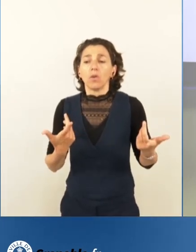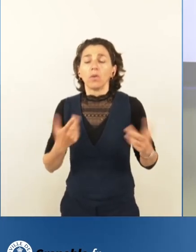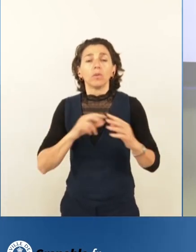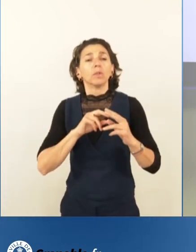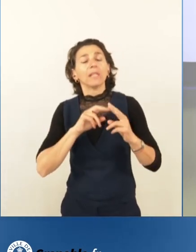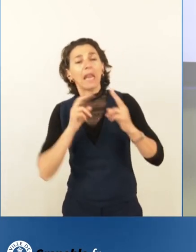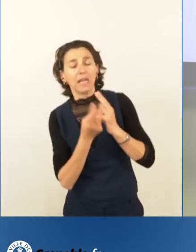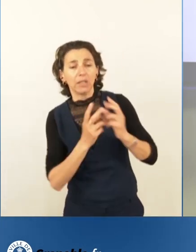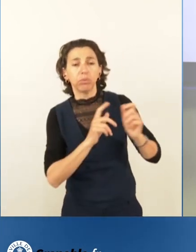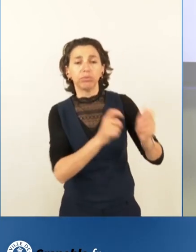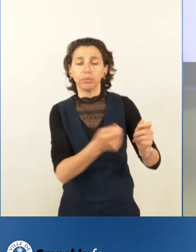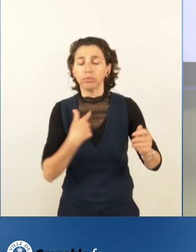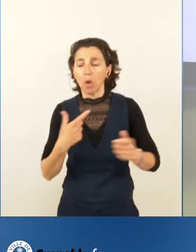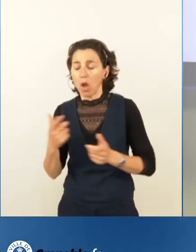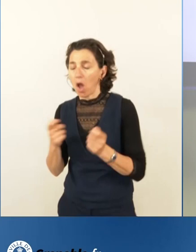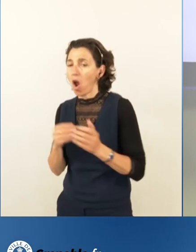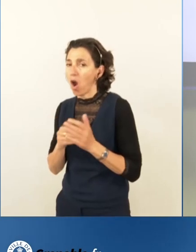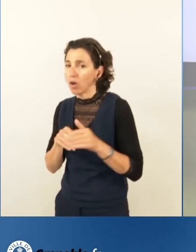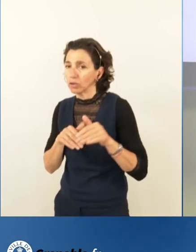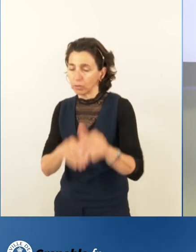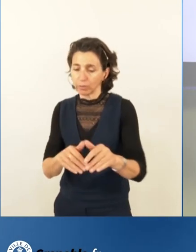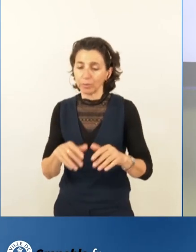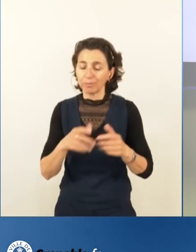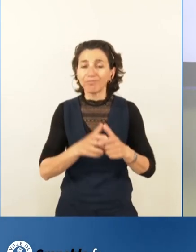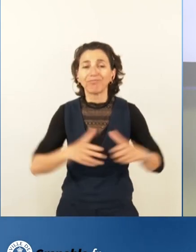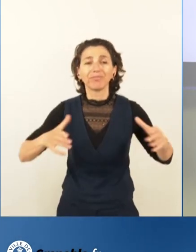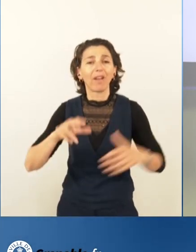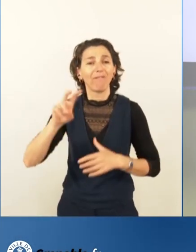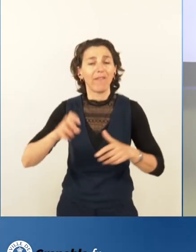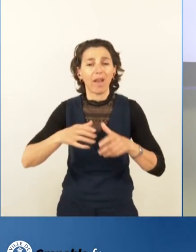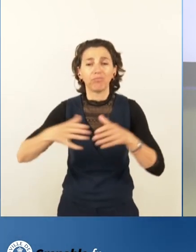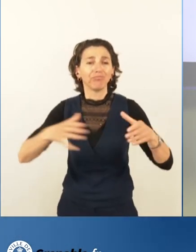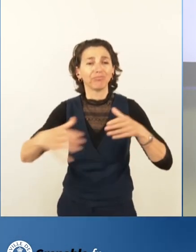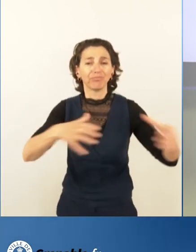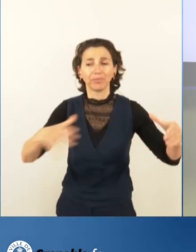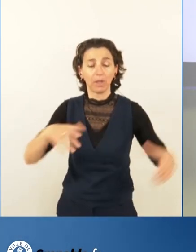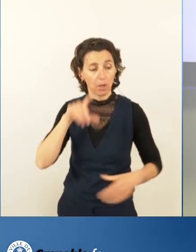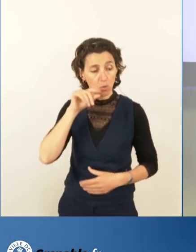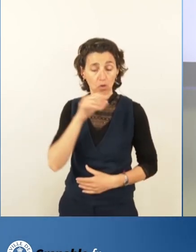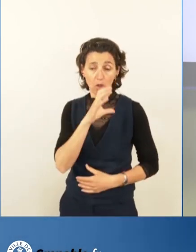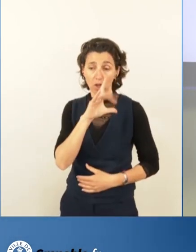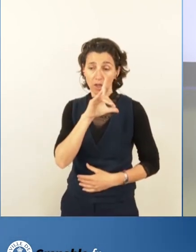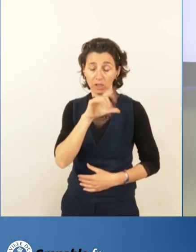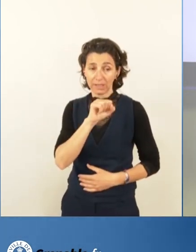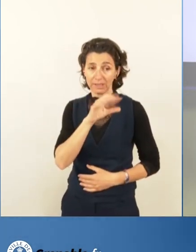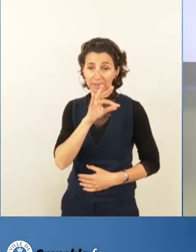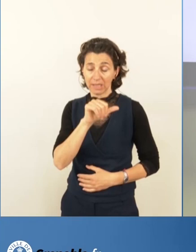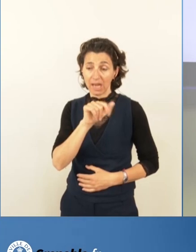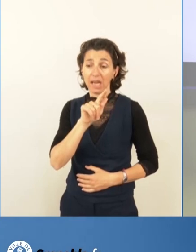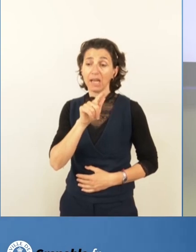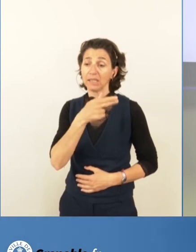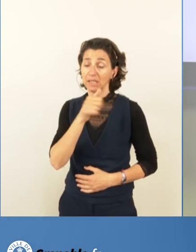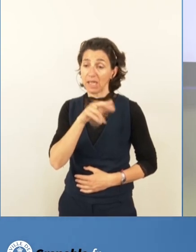végétalisation donc était aujourd'hui portée par Monsieur chastagnier sera donc incluse dans la délégation